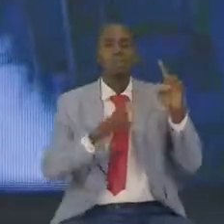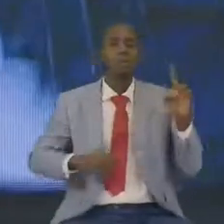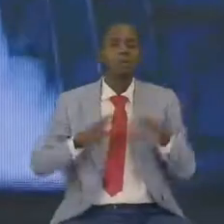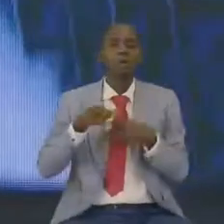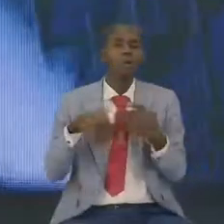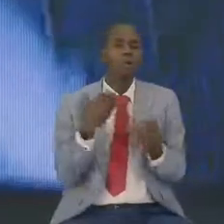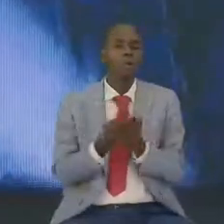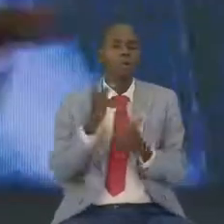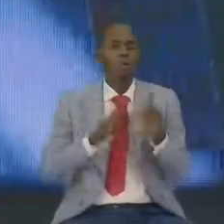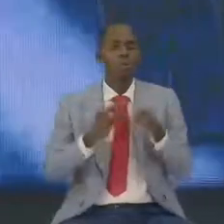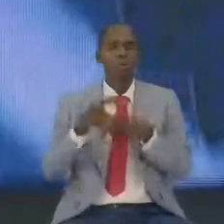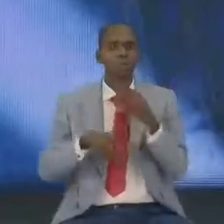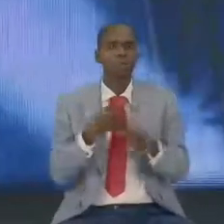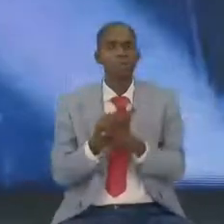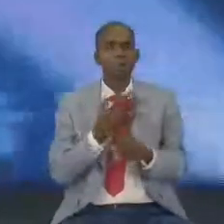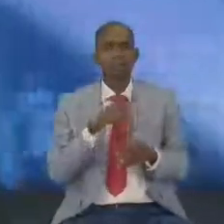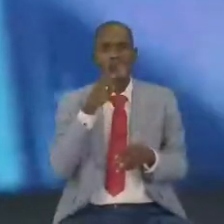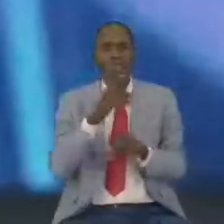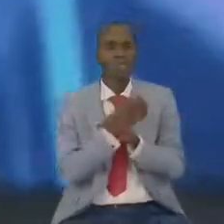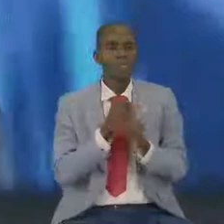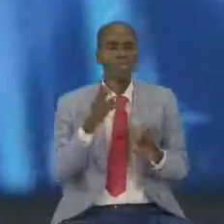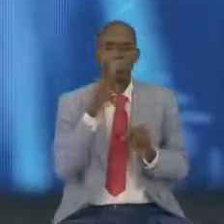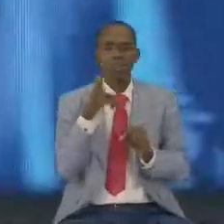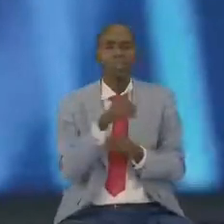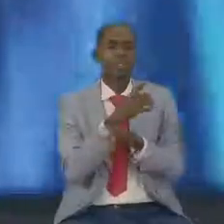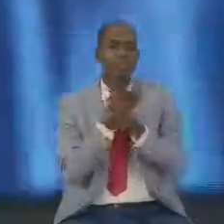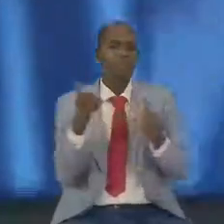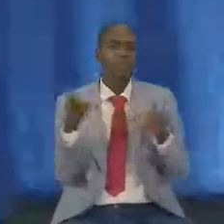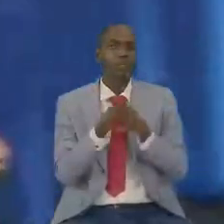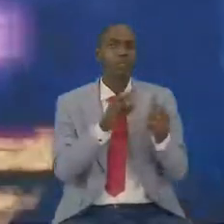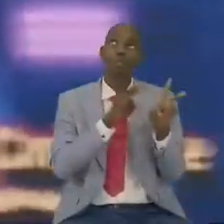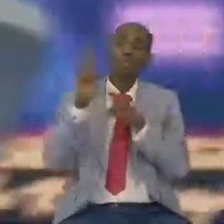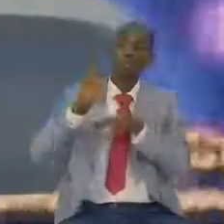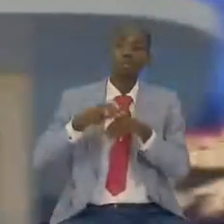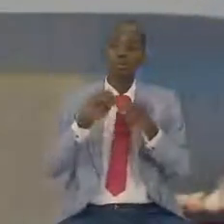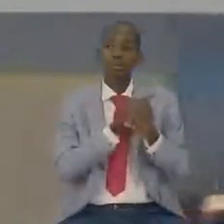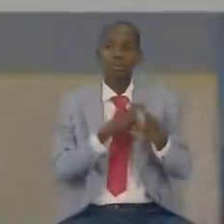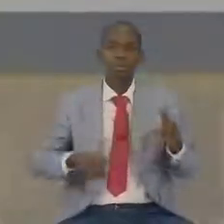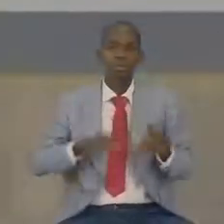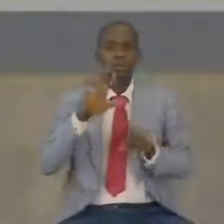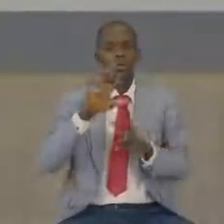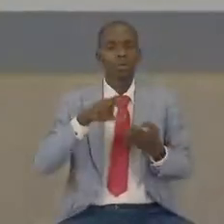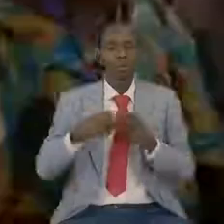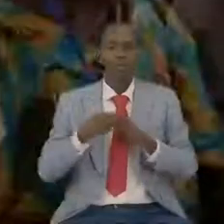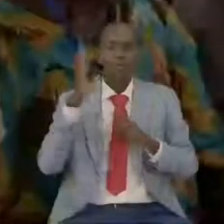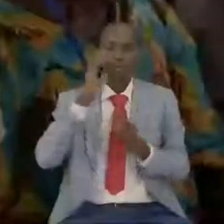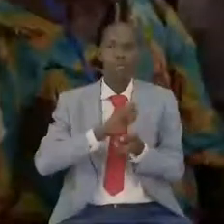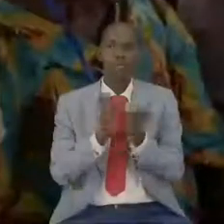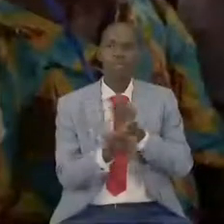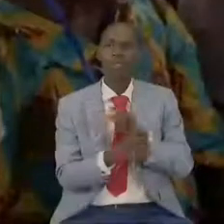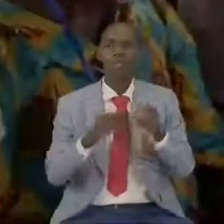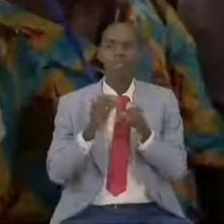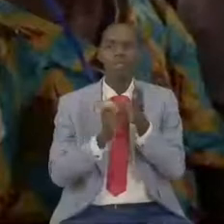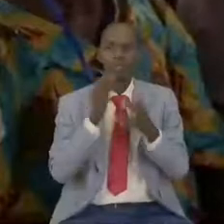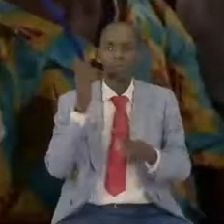regarde à l'Éternel, vous qui êtes aux extrêmes de la terre, vous serez délivrés. Comme tu regardes Dieu, ta situation changera au nom de